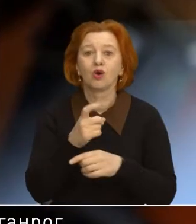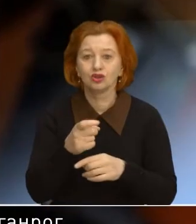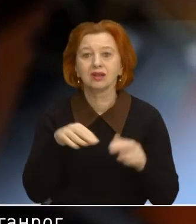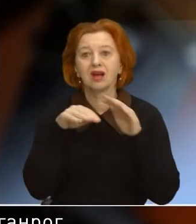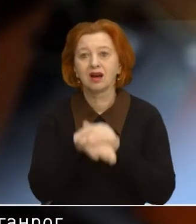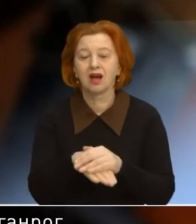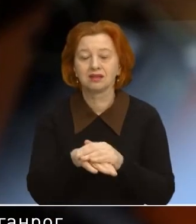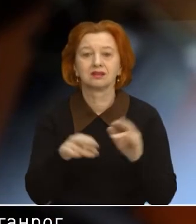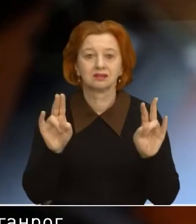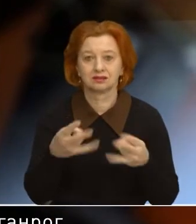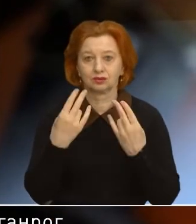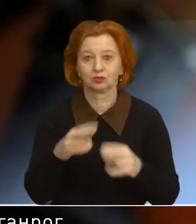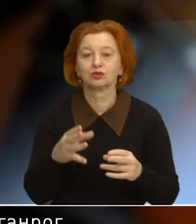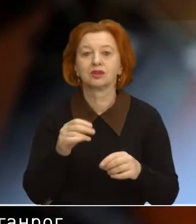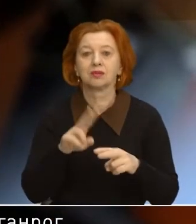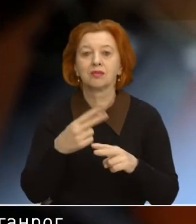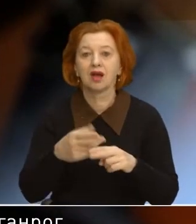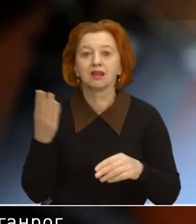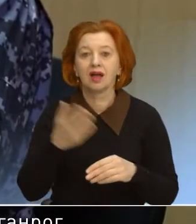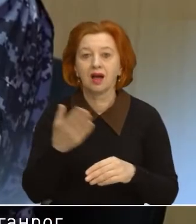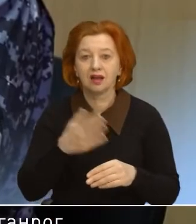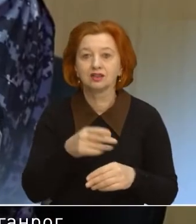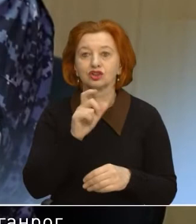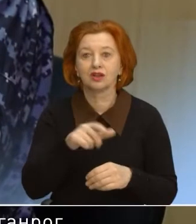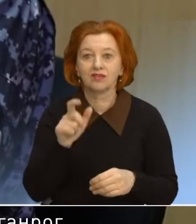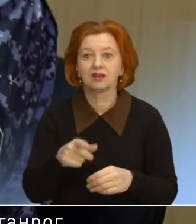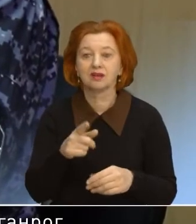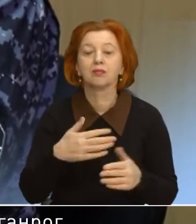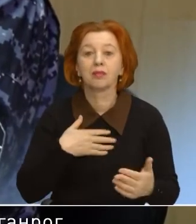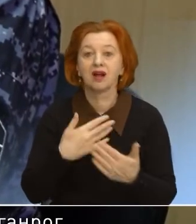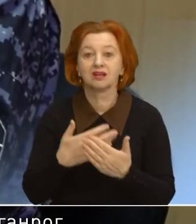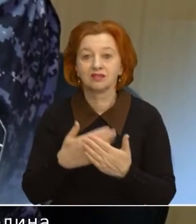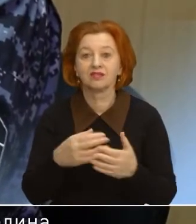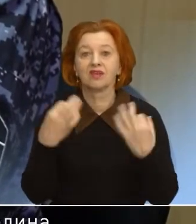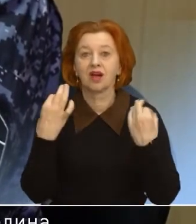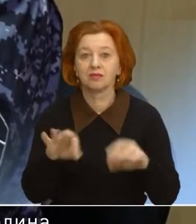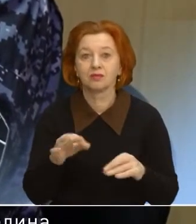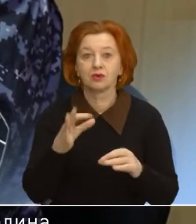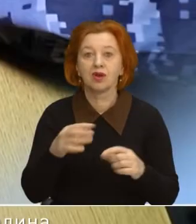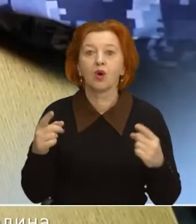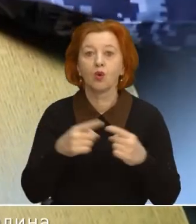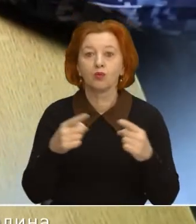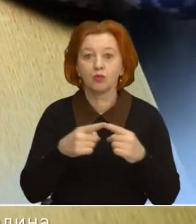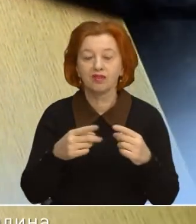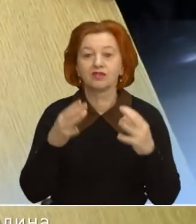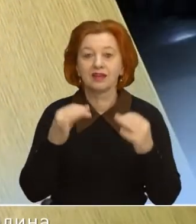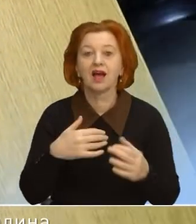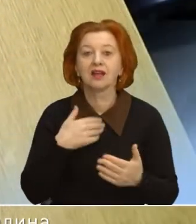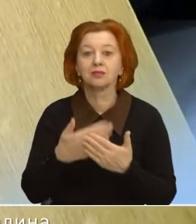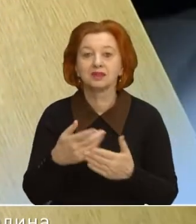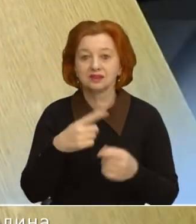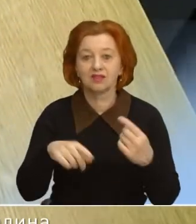веществ. Благодаря такой акции гражданин, проявивший инициативу, освобождается от уголовной и